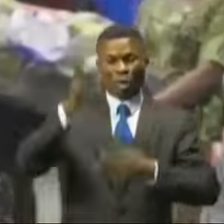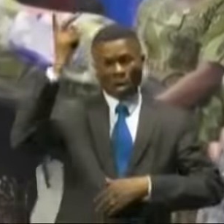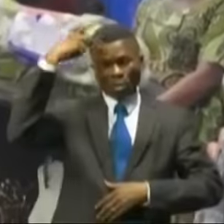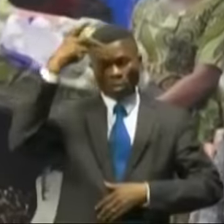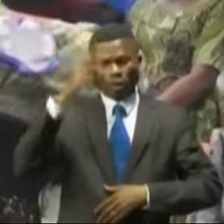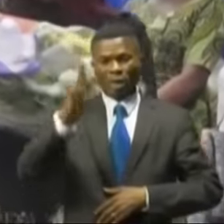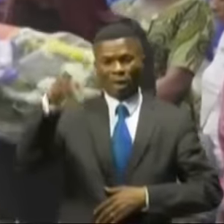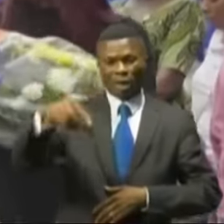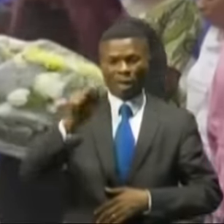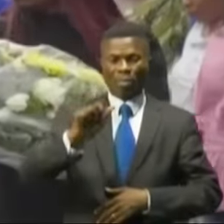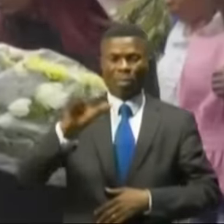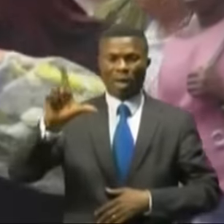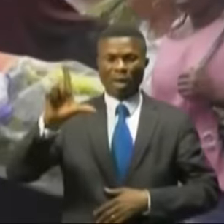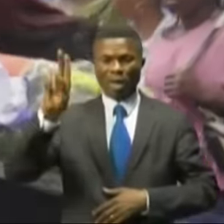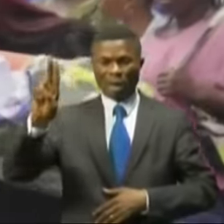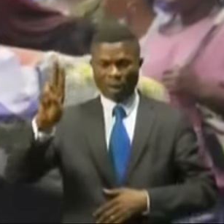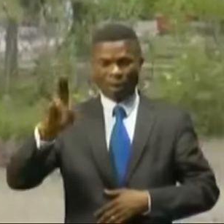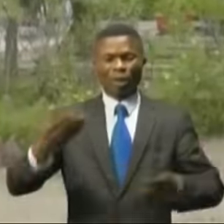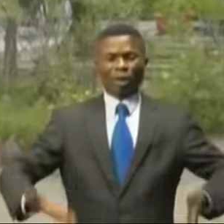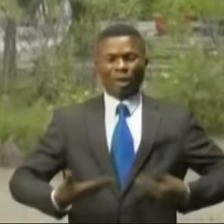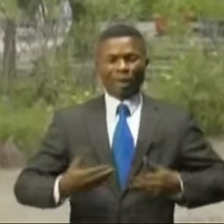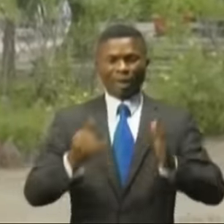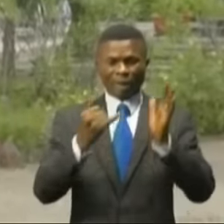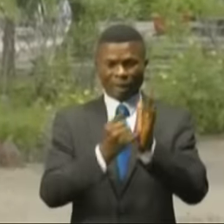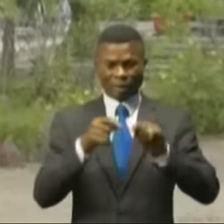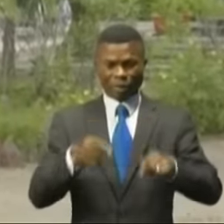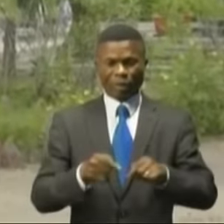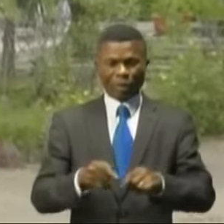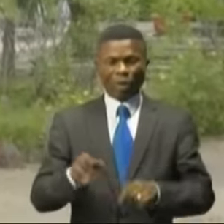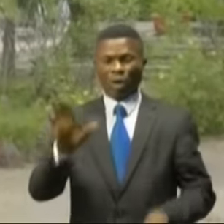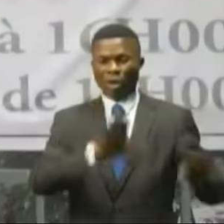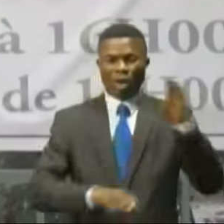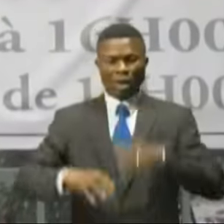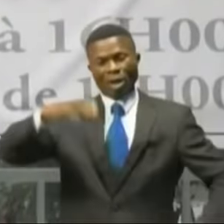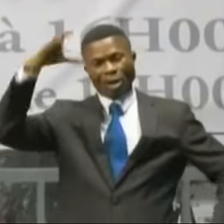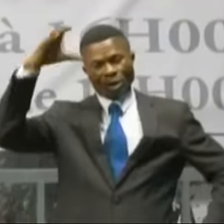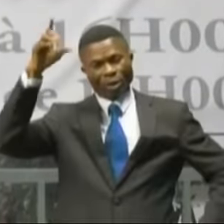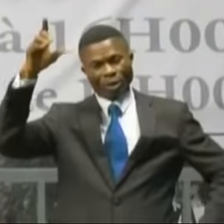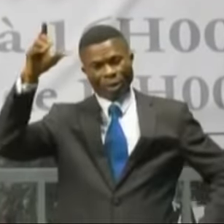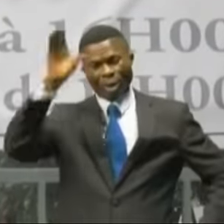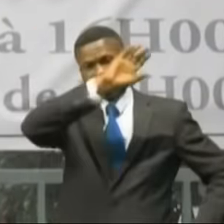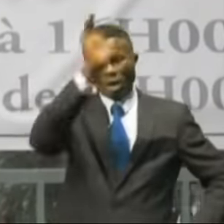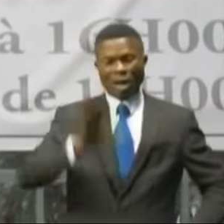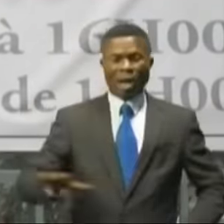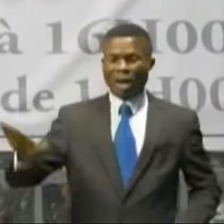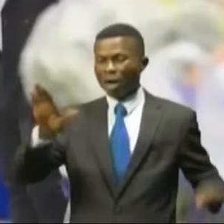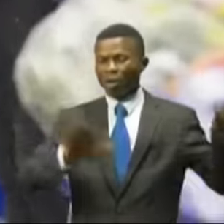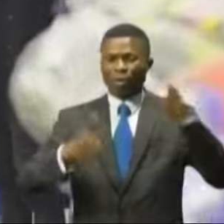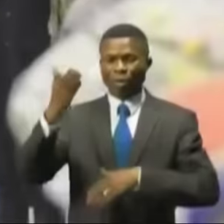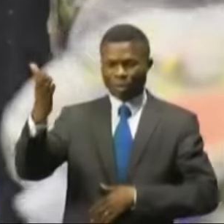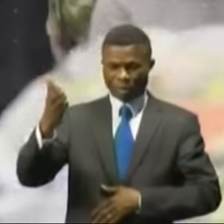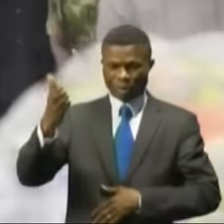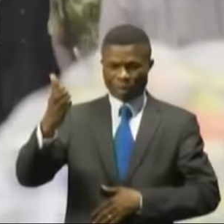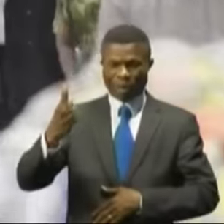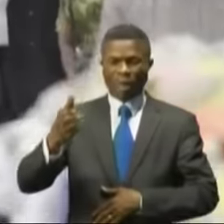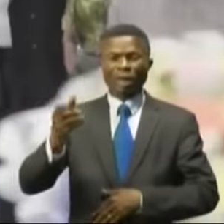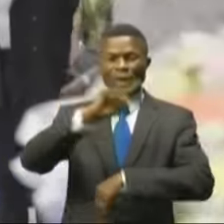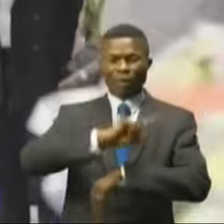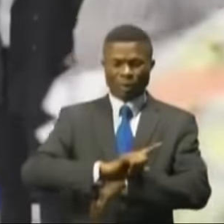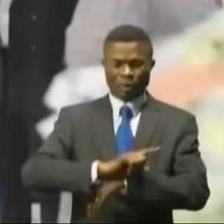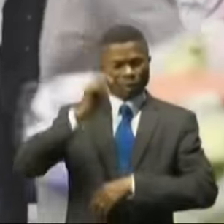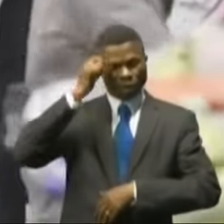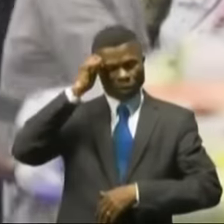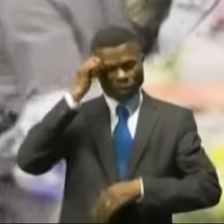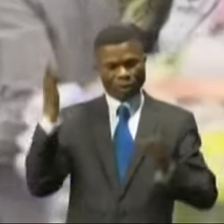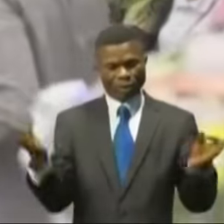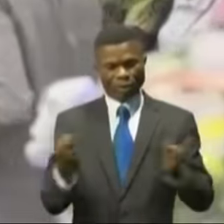Unifié Palou, qui se sont rendus ce samedi à la nécropole entre ciel et terre dans la commune de Lancélé. Cela à l'occasion de la